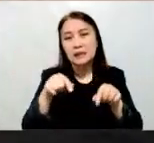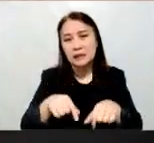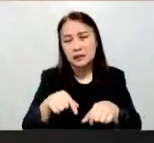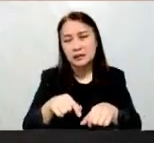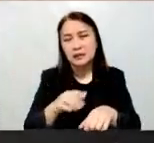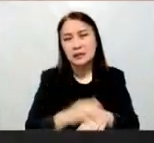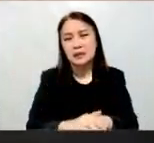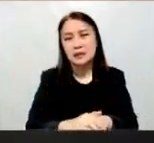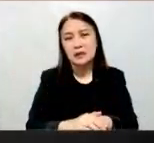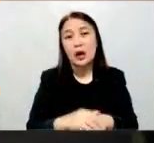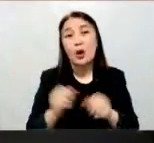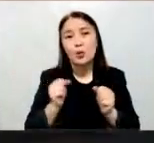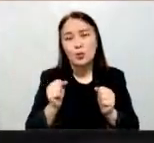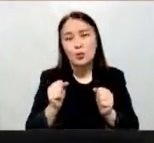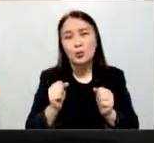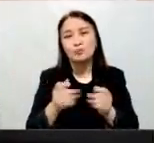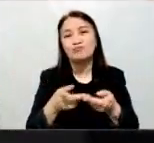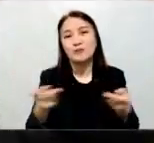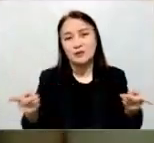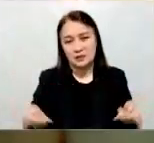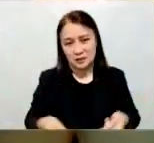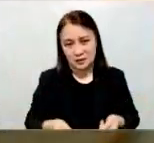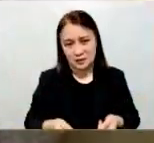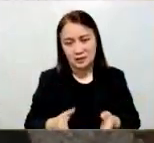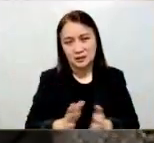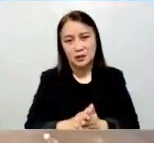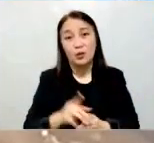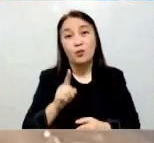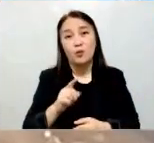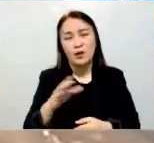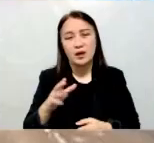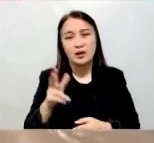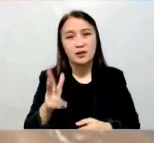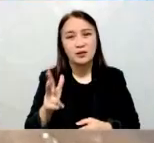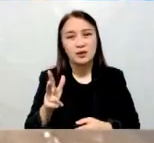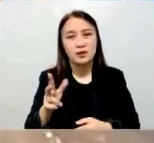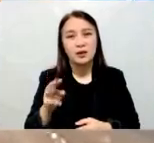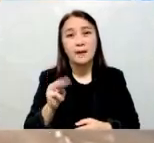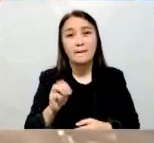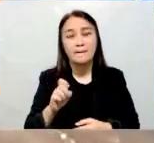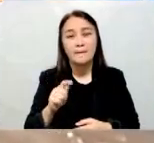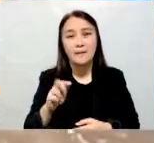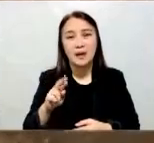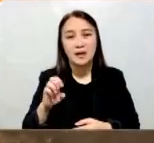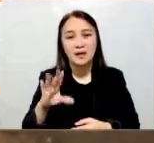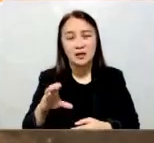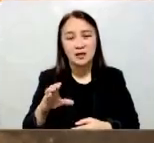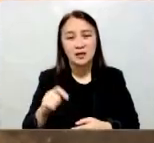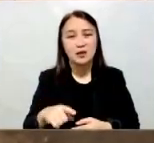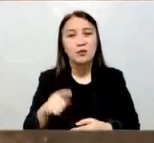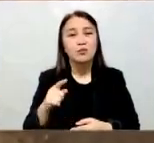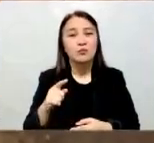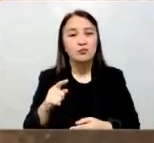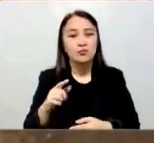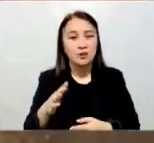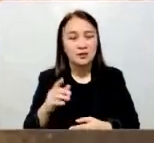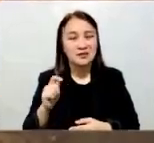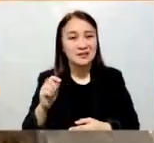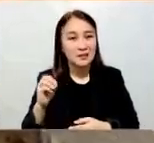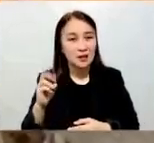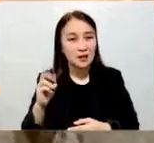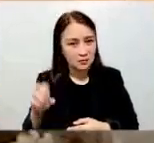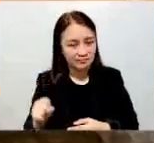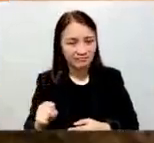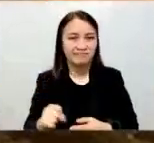cold storage facility. Aabot sa 130 metric tons o katumbas ng 130,000 kilo ng mga karne at fishery products ang